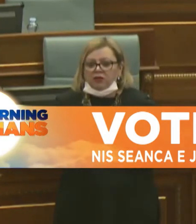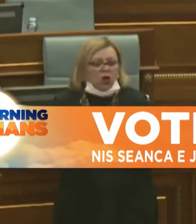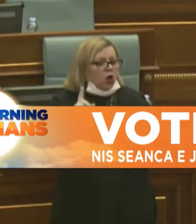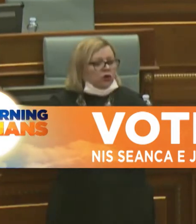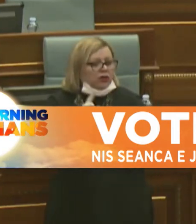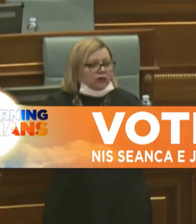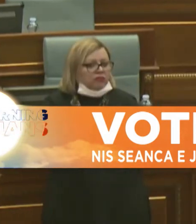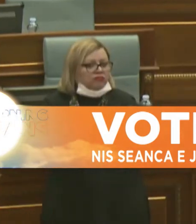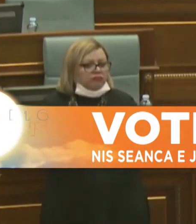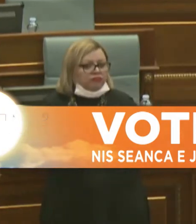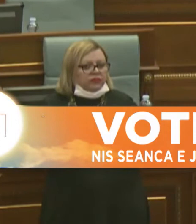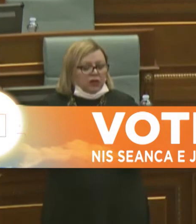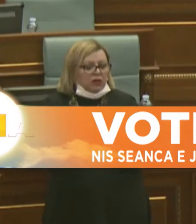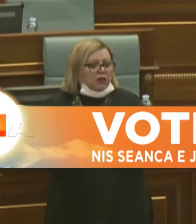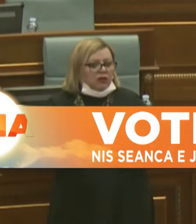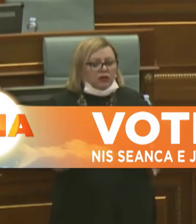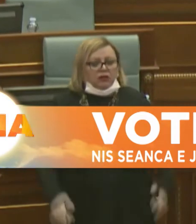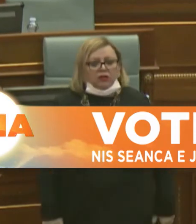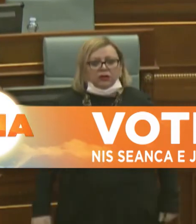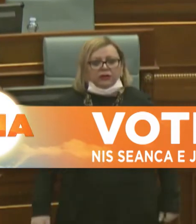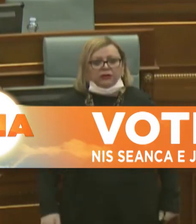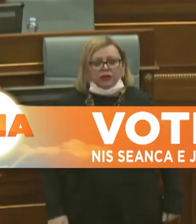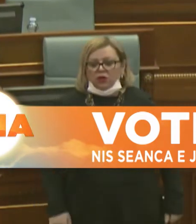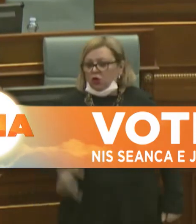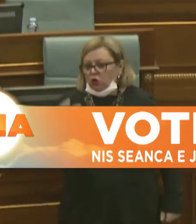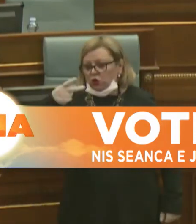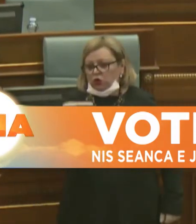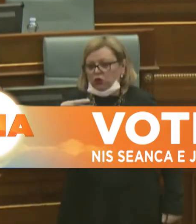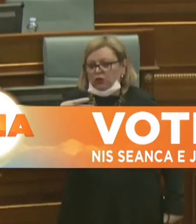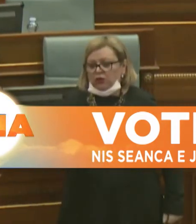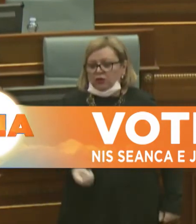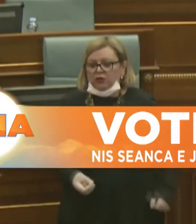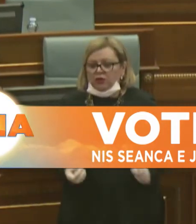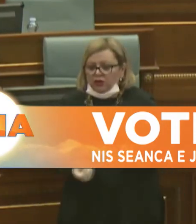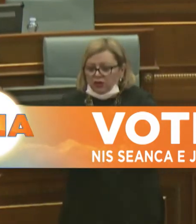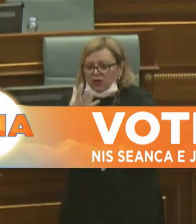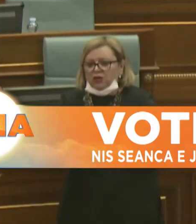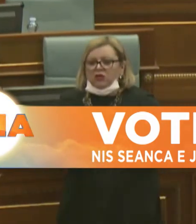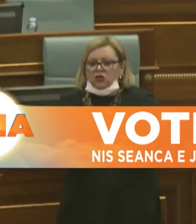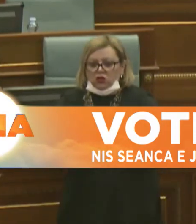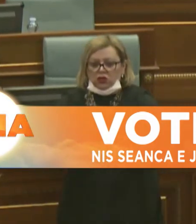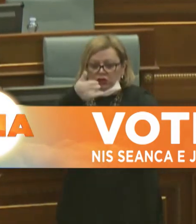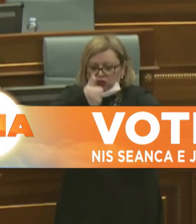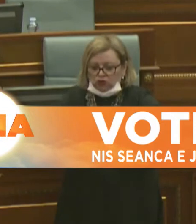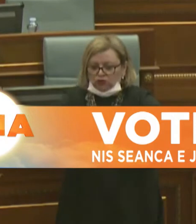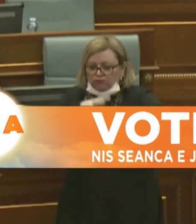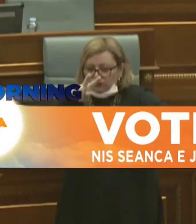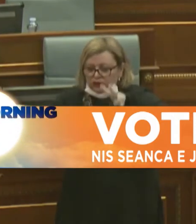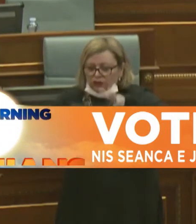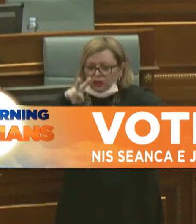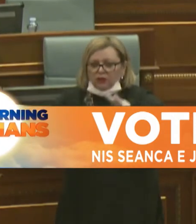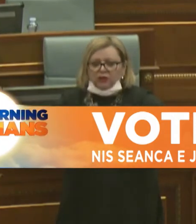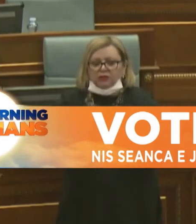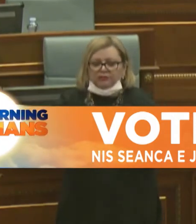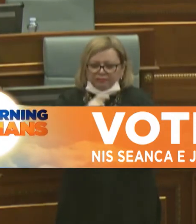të afërt me rastet e konfirmuar. Në dy, të krijohet një strukturë qendrore mbikëqyrjes për analizën e dhënave